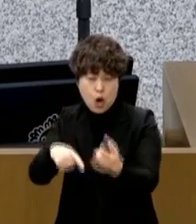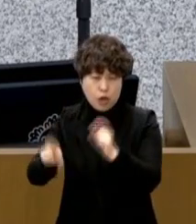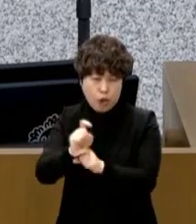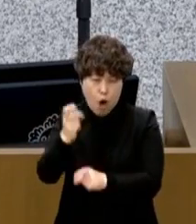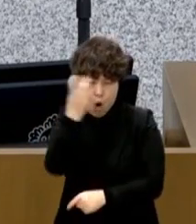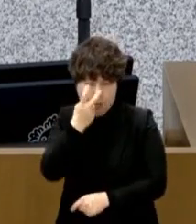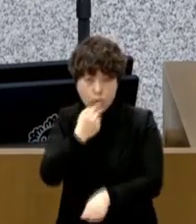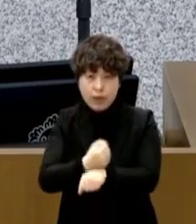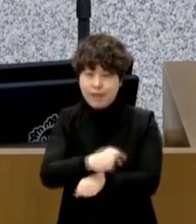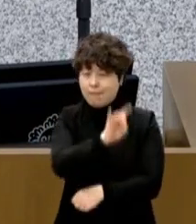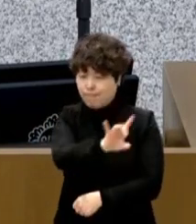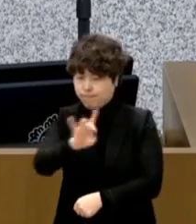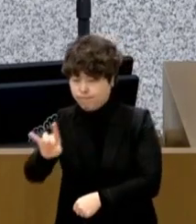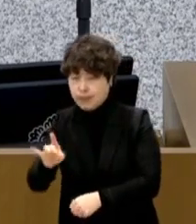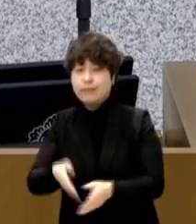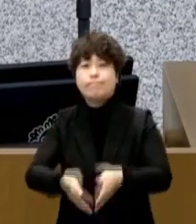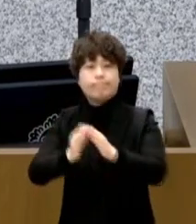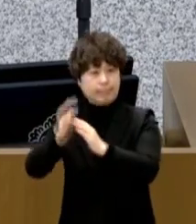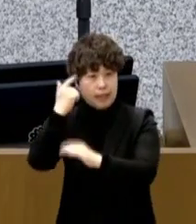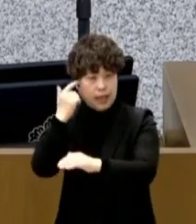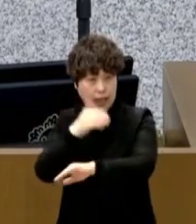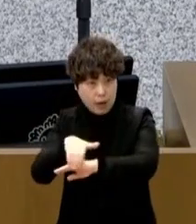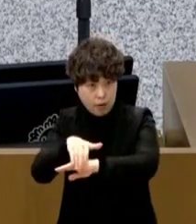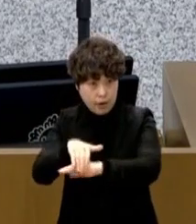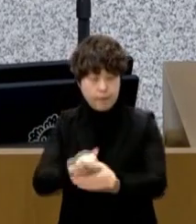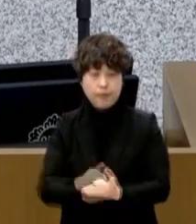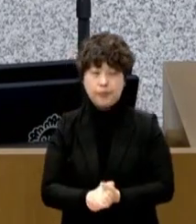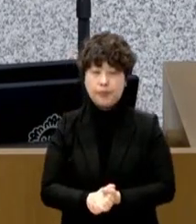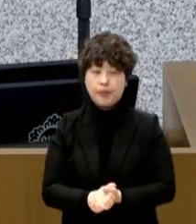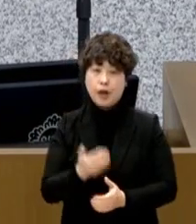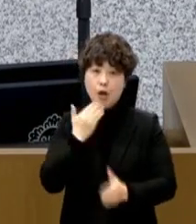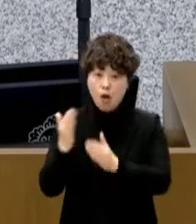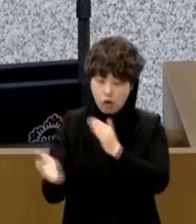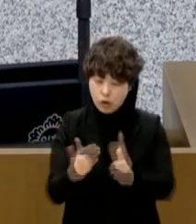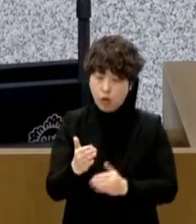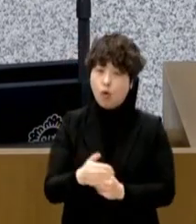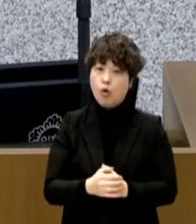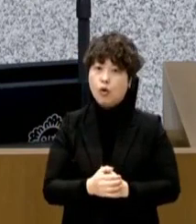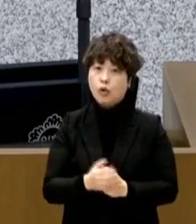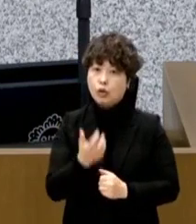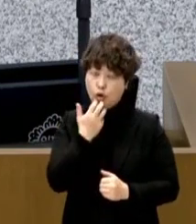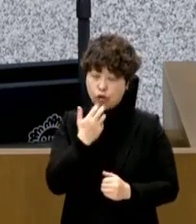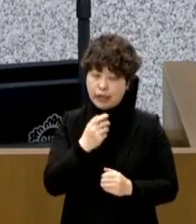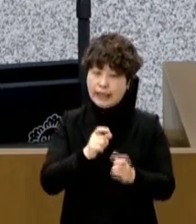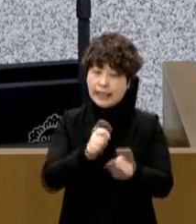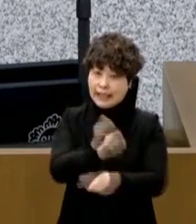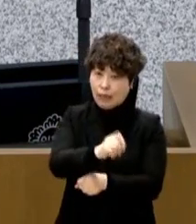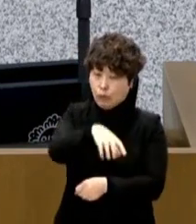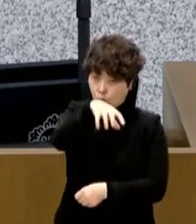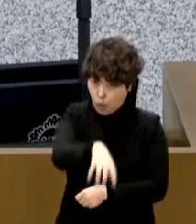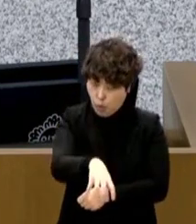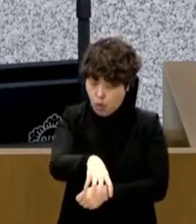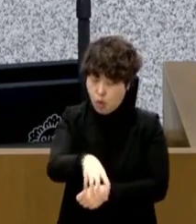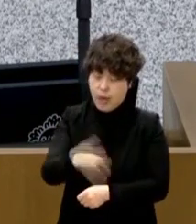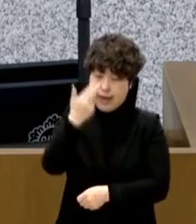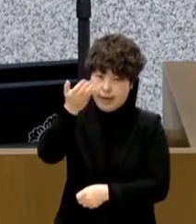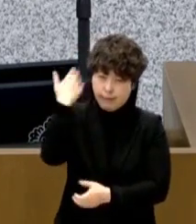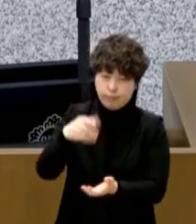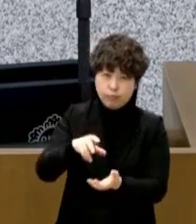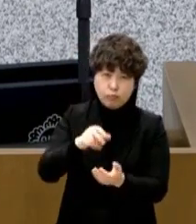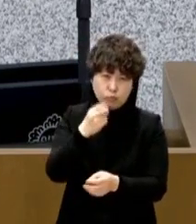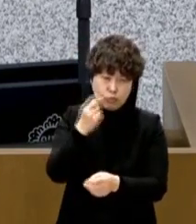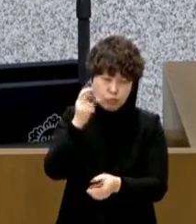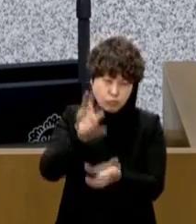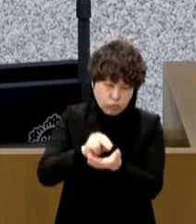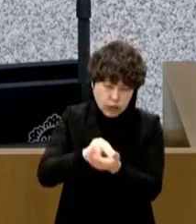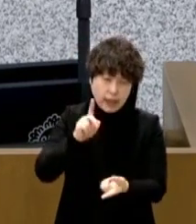검토에도 각각 착수합니다. 경기도의 서울사무소는 지방의 수건과제인 지방의회법